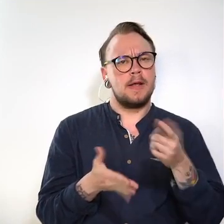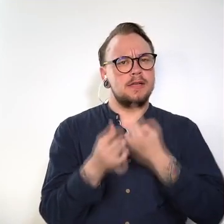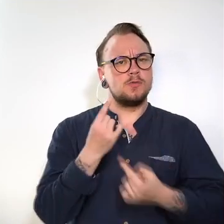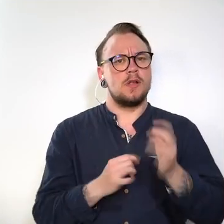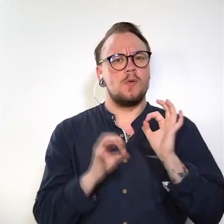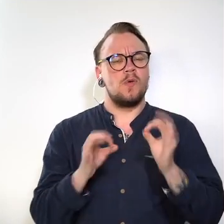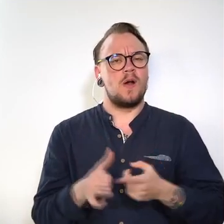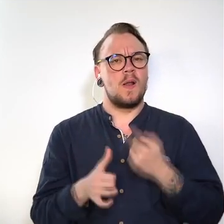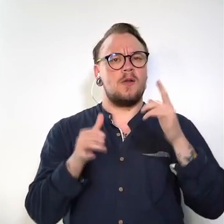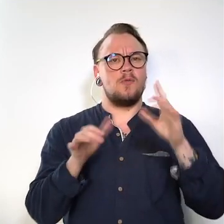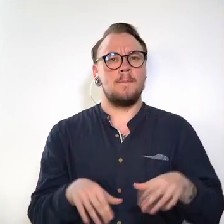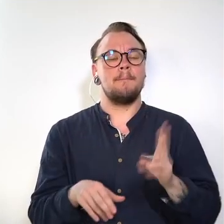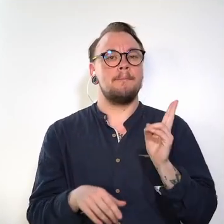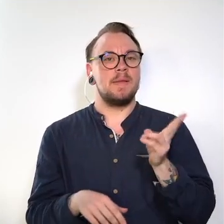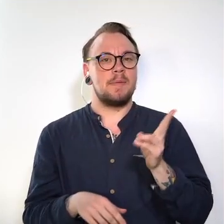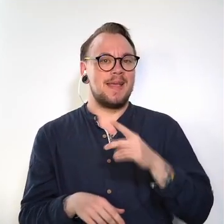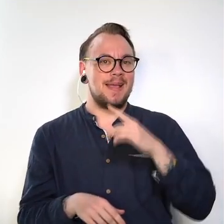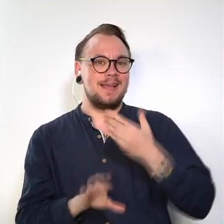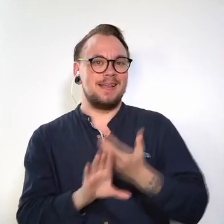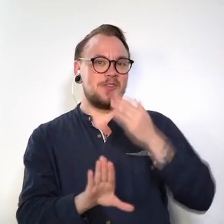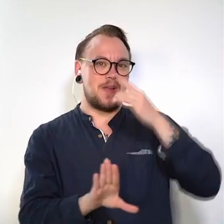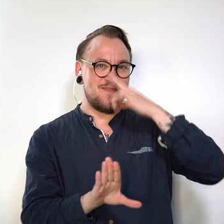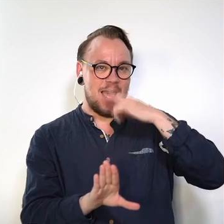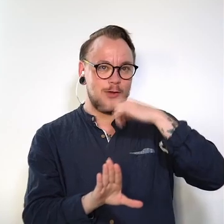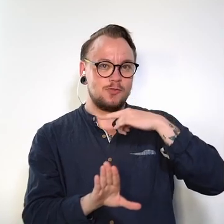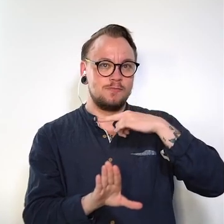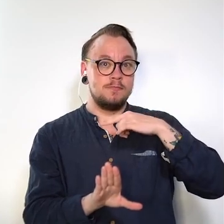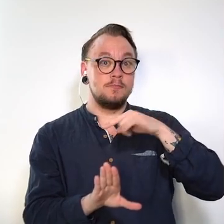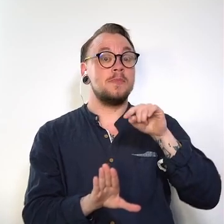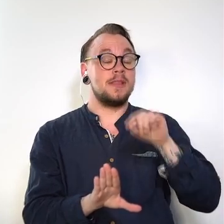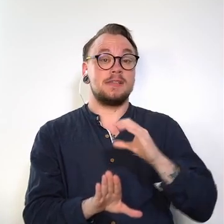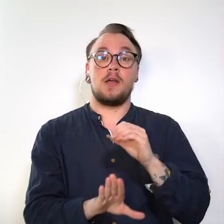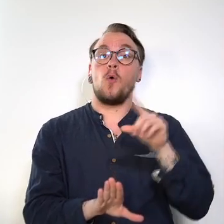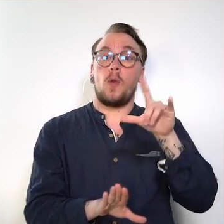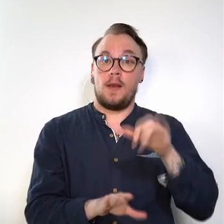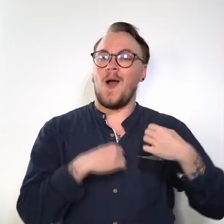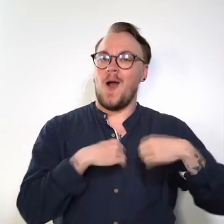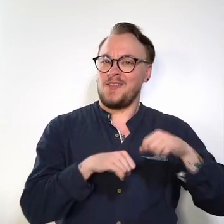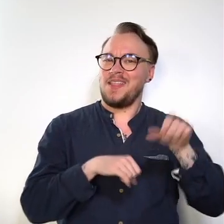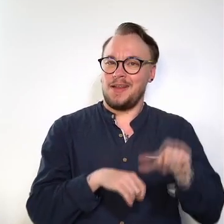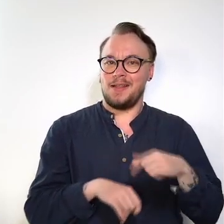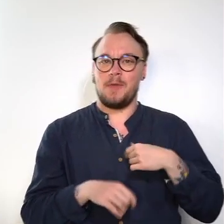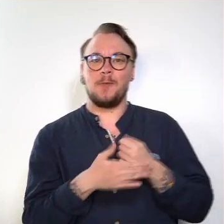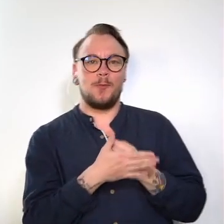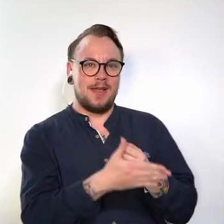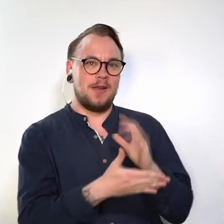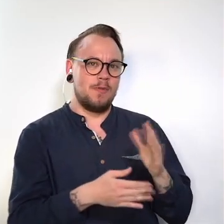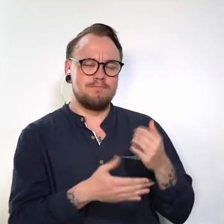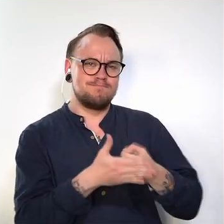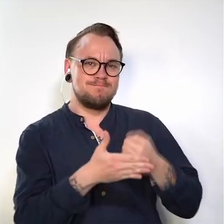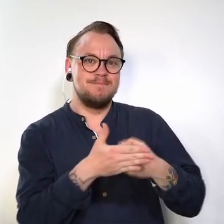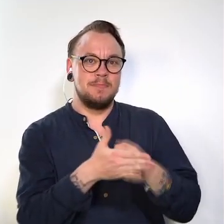tästä historian vääryyksistä. Ja siinä on nimenomaan Olli ollut aktiivisena, mä oon vähän peesannut ja tukenut siinä,